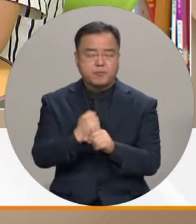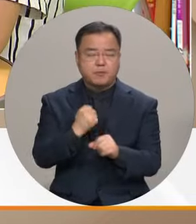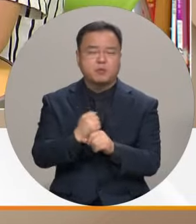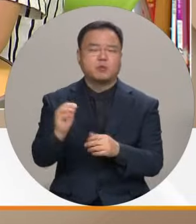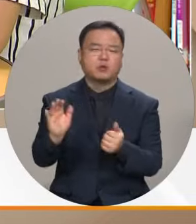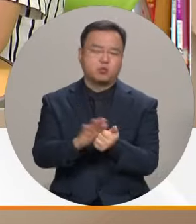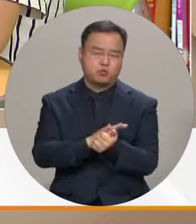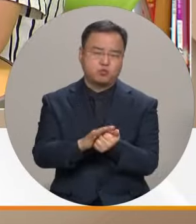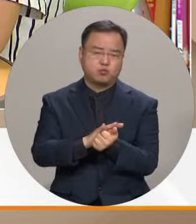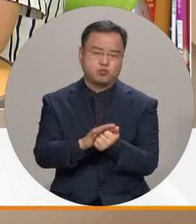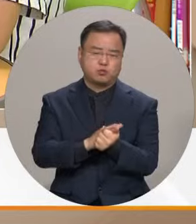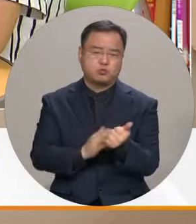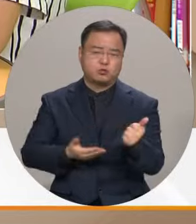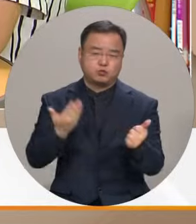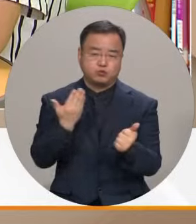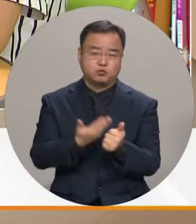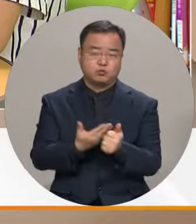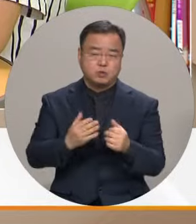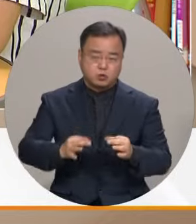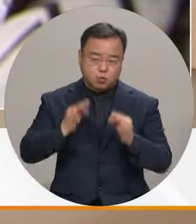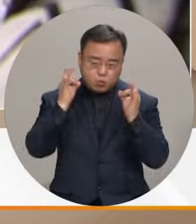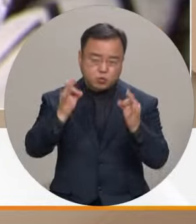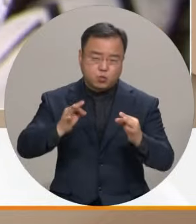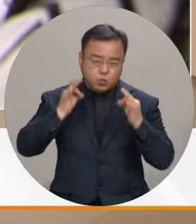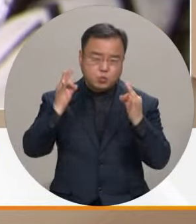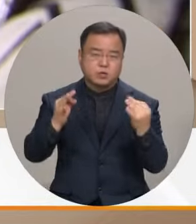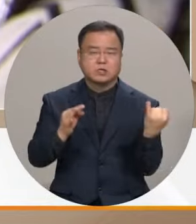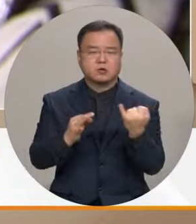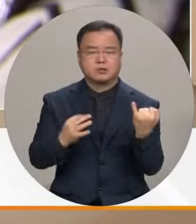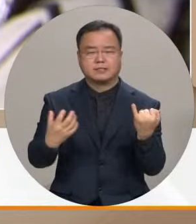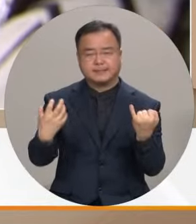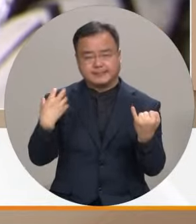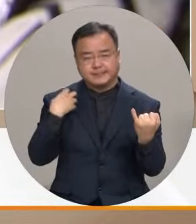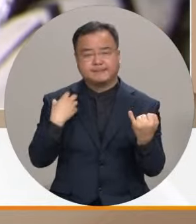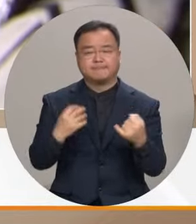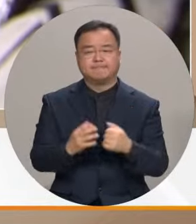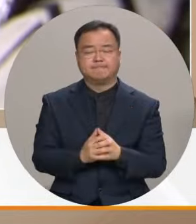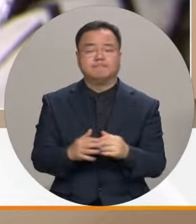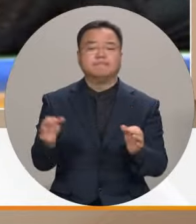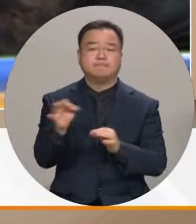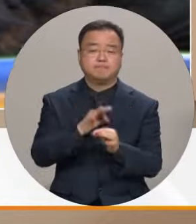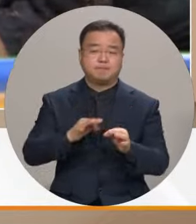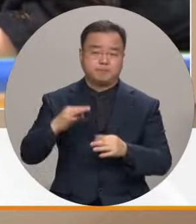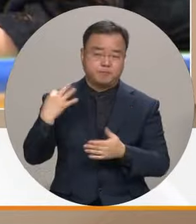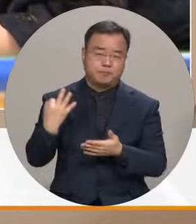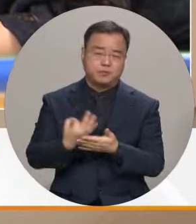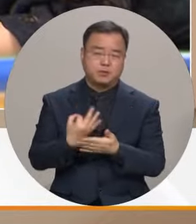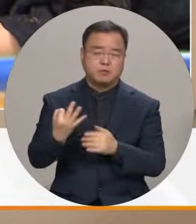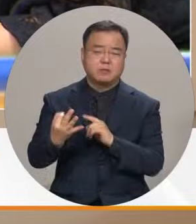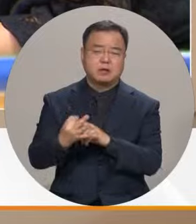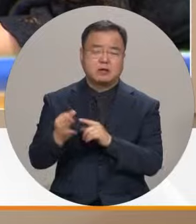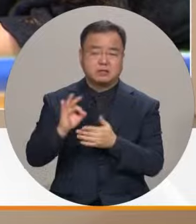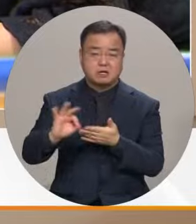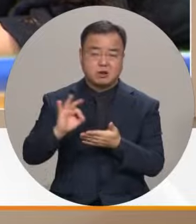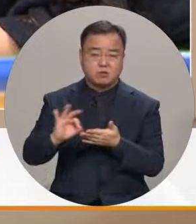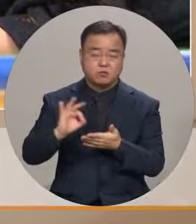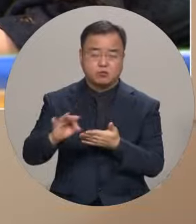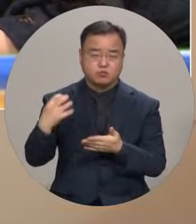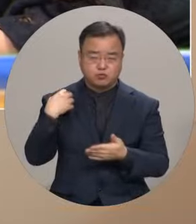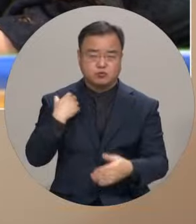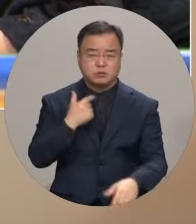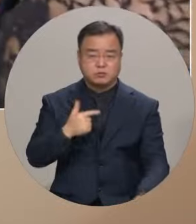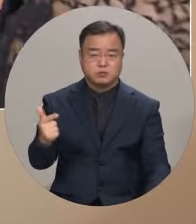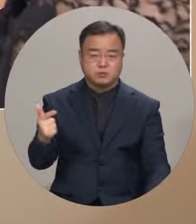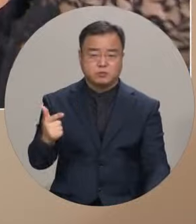노력이 어 여성에게 어 지어진 상태이고요 경제적인 부담도 큽니다 초등학교 1학년의 경우가